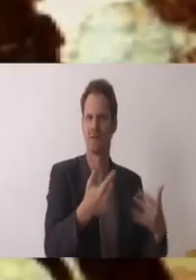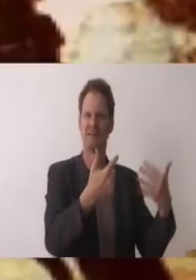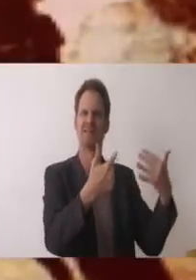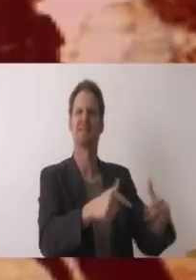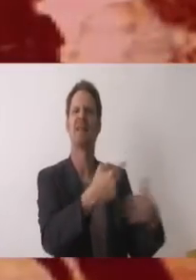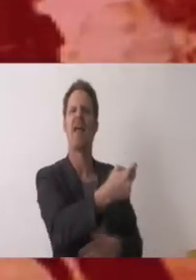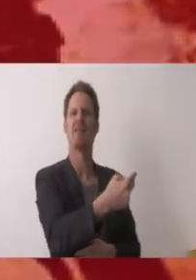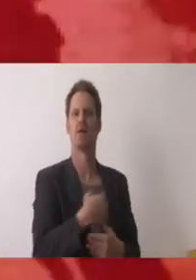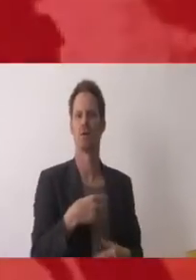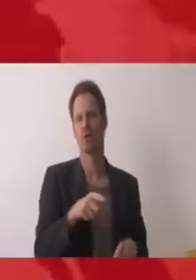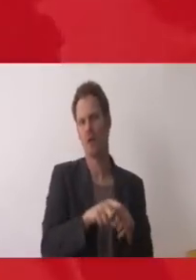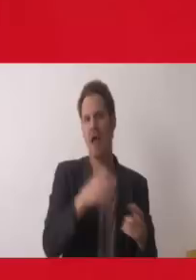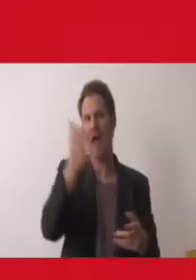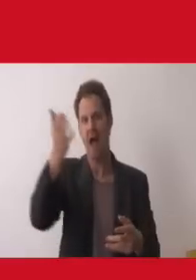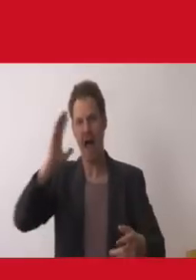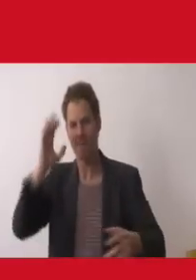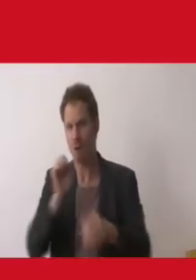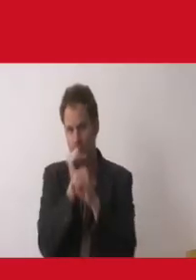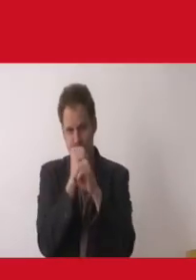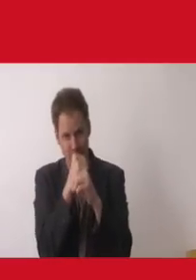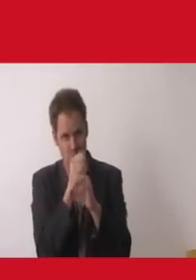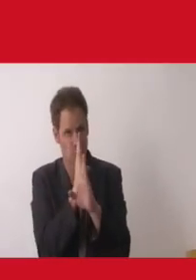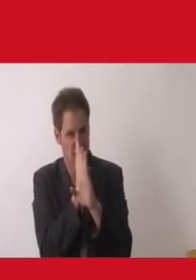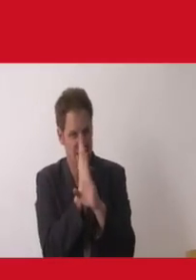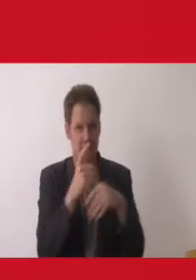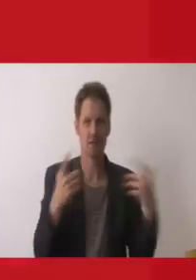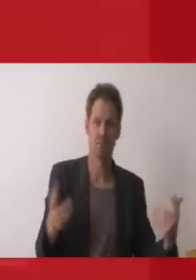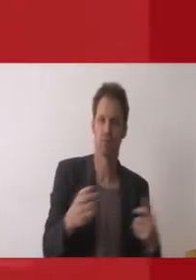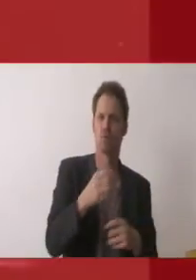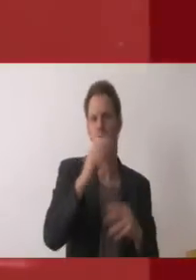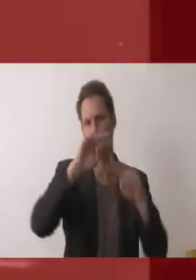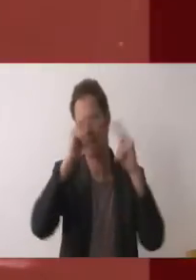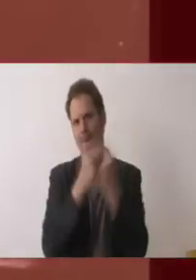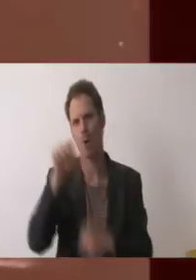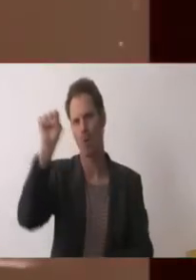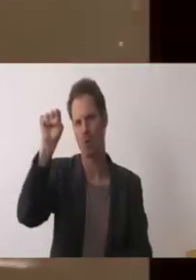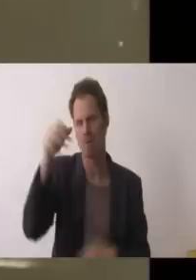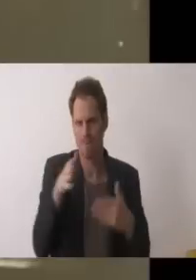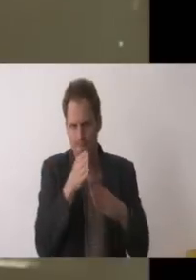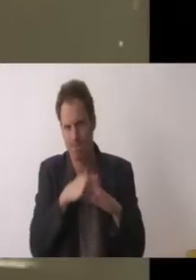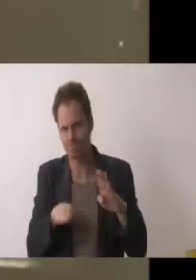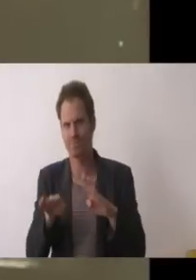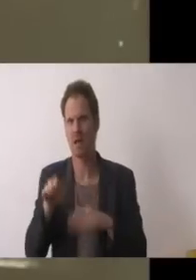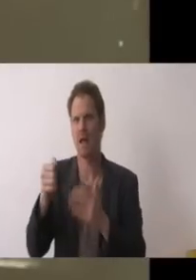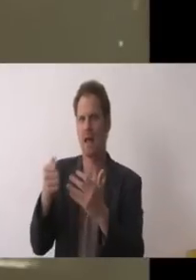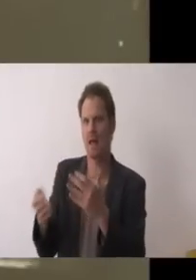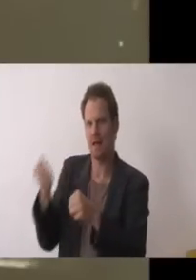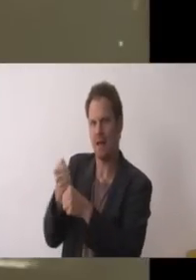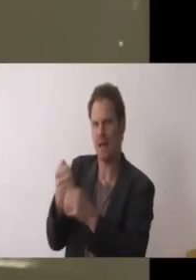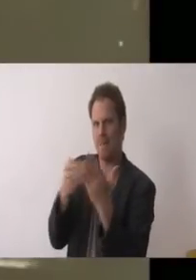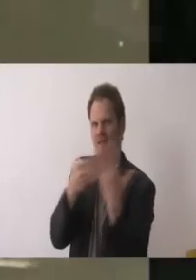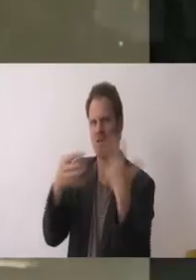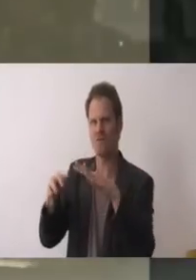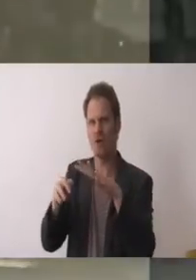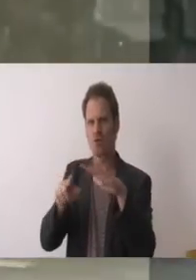Organosi Dekaefta Noembri, était une organisation clandestine révolutionnaire d'extrême gauche, grecque, d'obédience marxiste. Créée